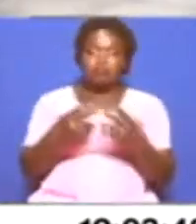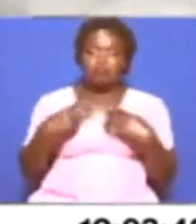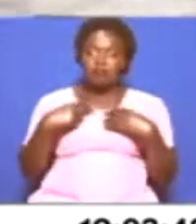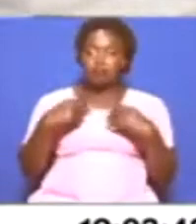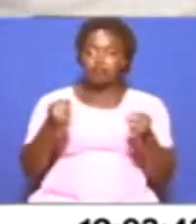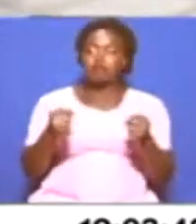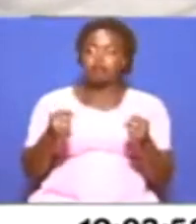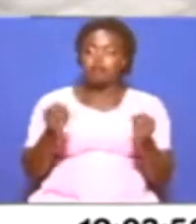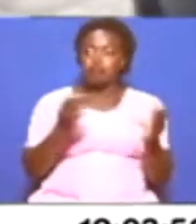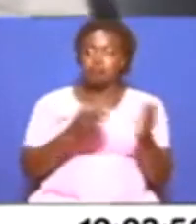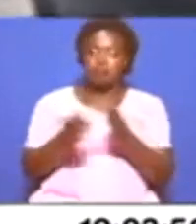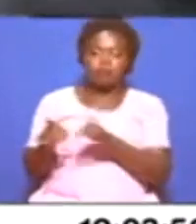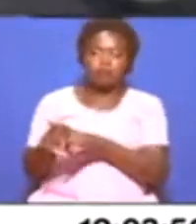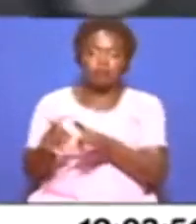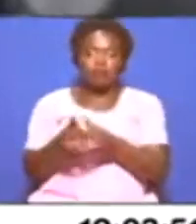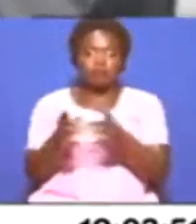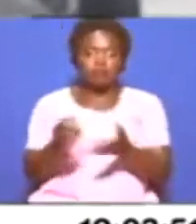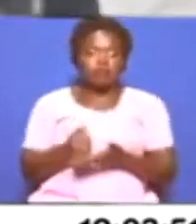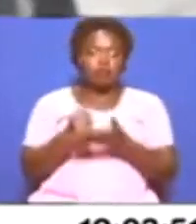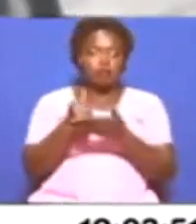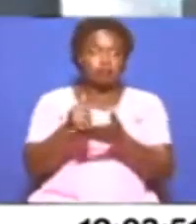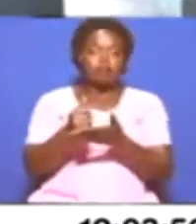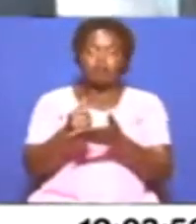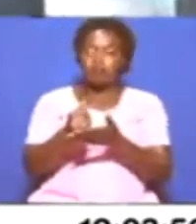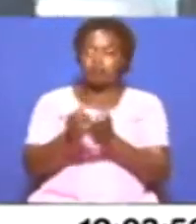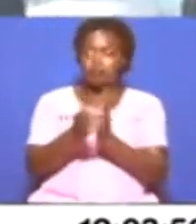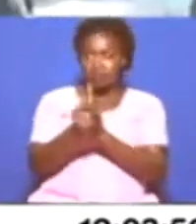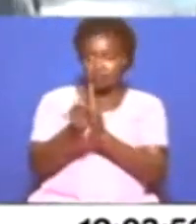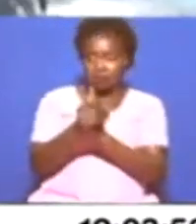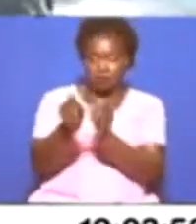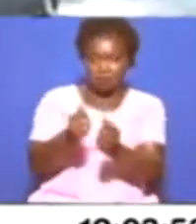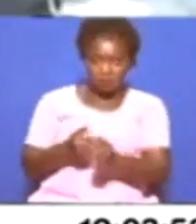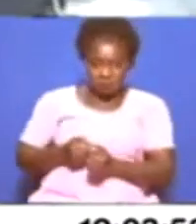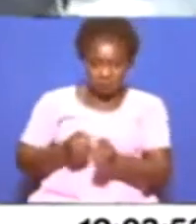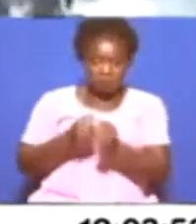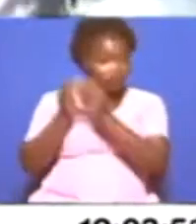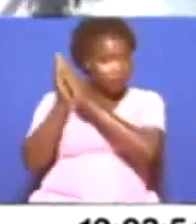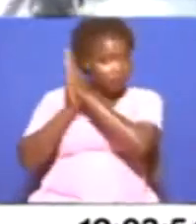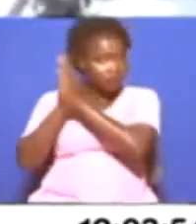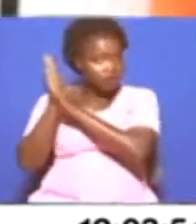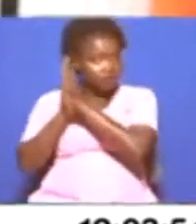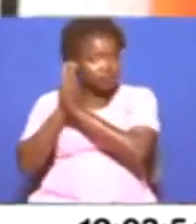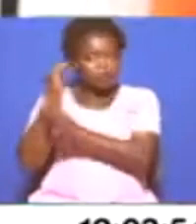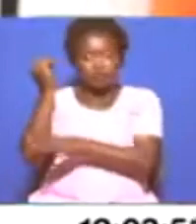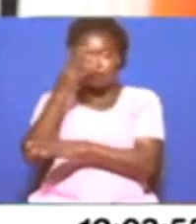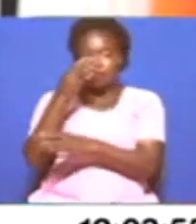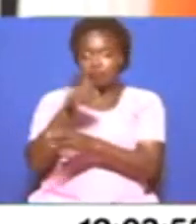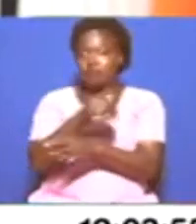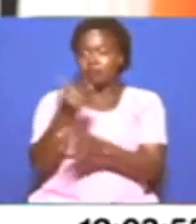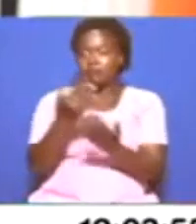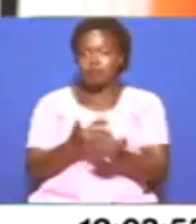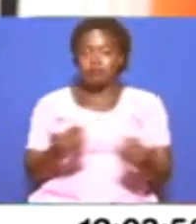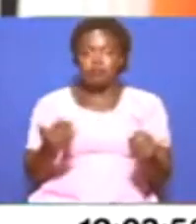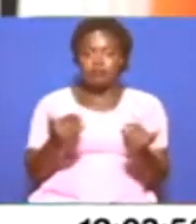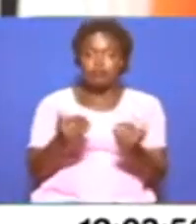Mpango huo utawasaidia watu hao kupata ujuzi wa useremala, hususi masuala ya urembo miongoni mwa mengine. We'll be